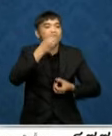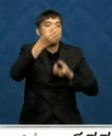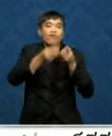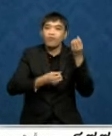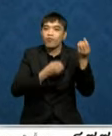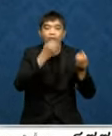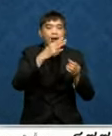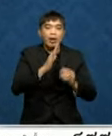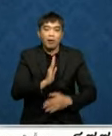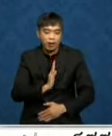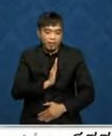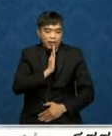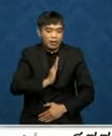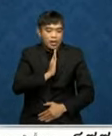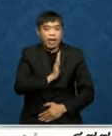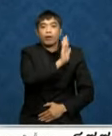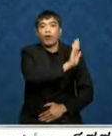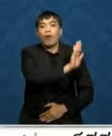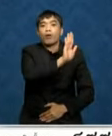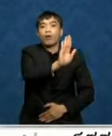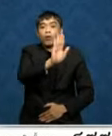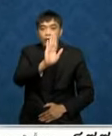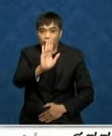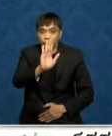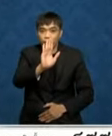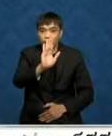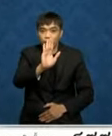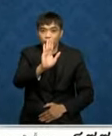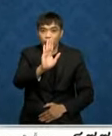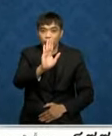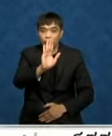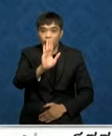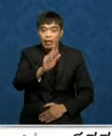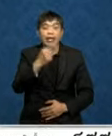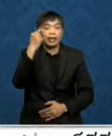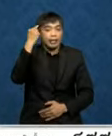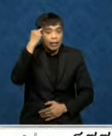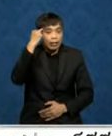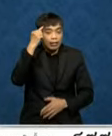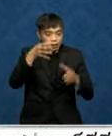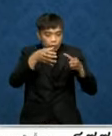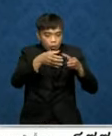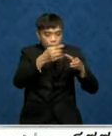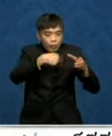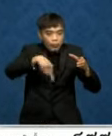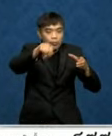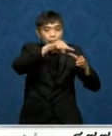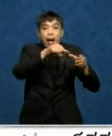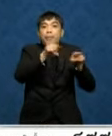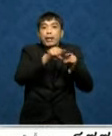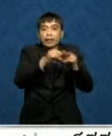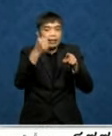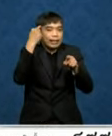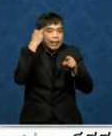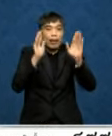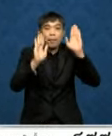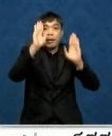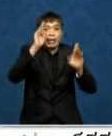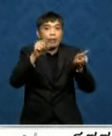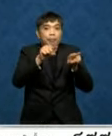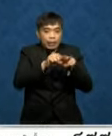ศรีความเป็นมนุษย์แล้วคนที่คิดเหมือนกันเนี่ยก็ต้องมารวมกันสิครับเพื่อ